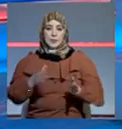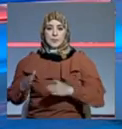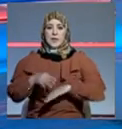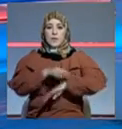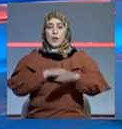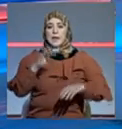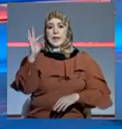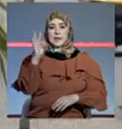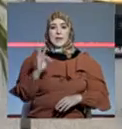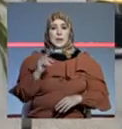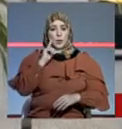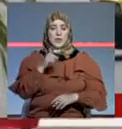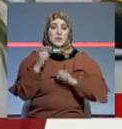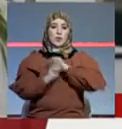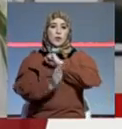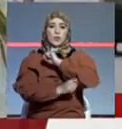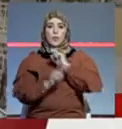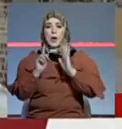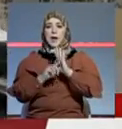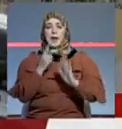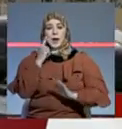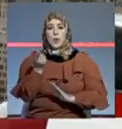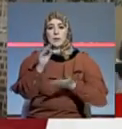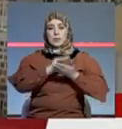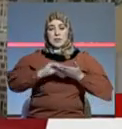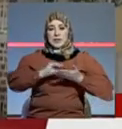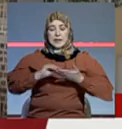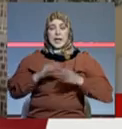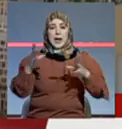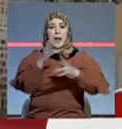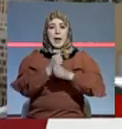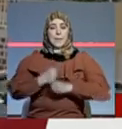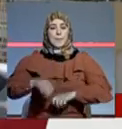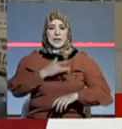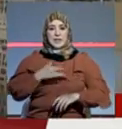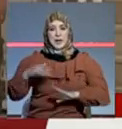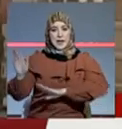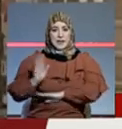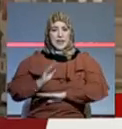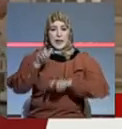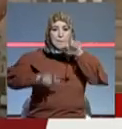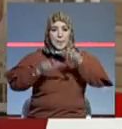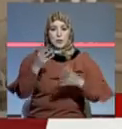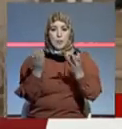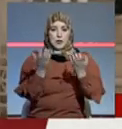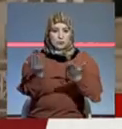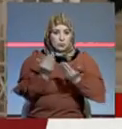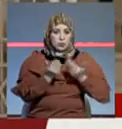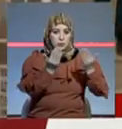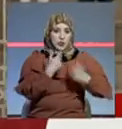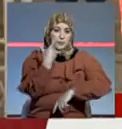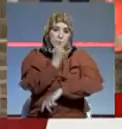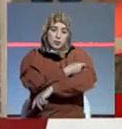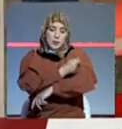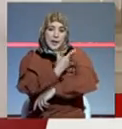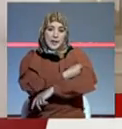في ولاية تطاوين في الأسبوع الأول من حملة الإدارة العامة للصحة العسكرية، إقبال مستمر من قبل أهالي الجهة على